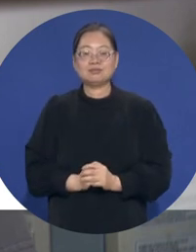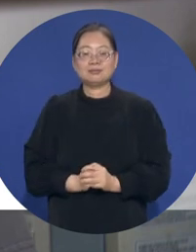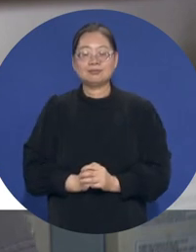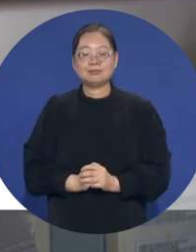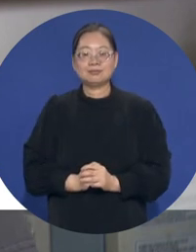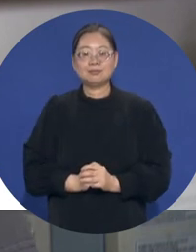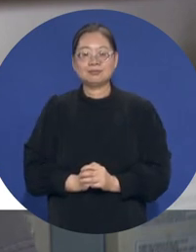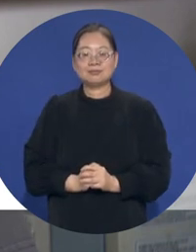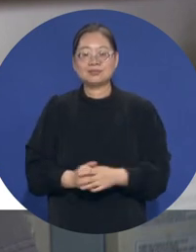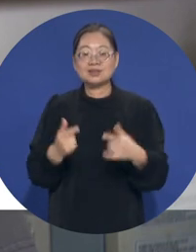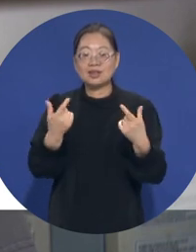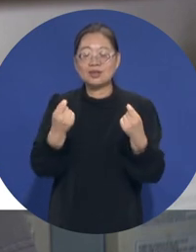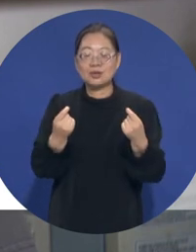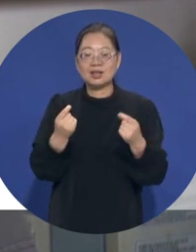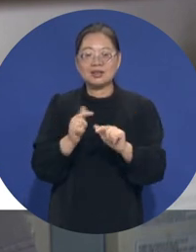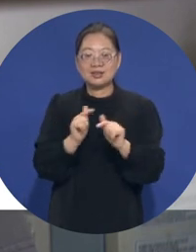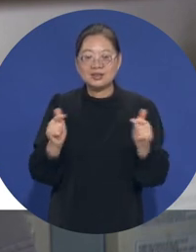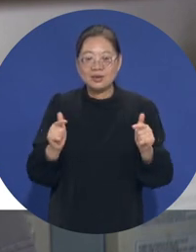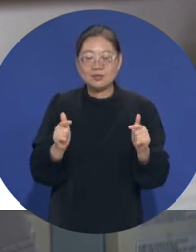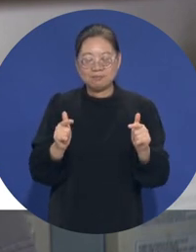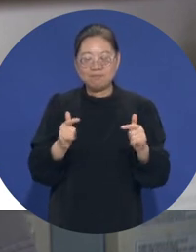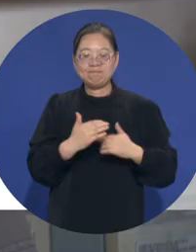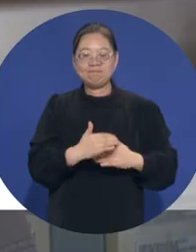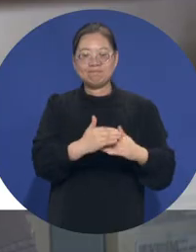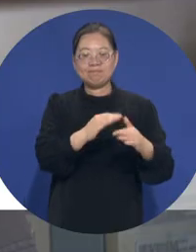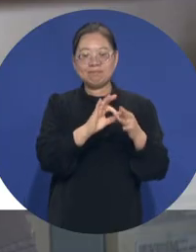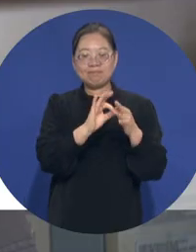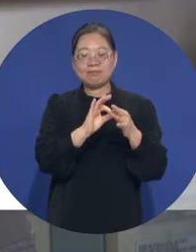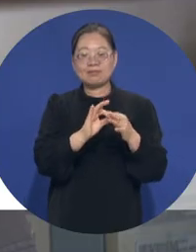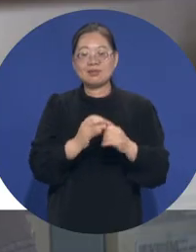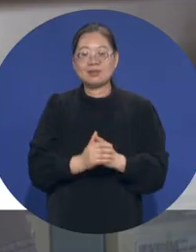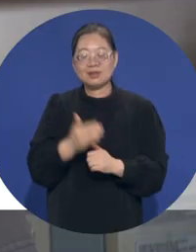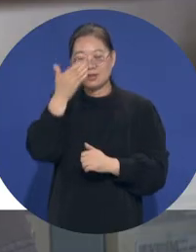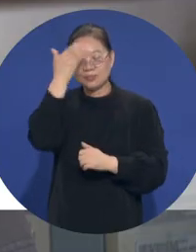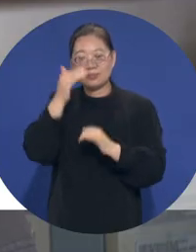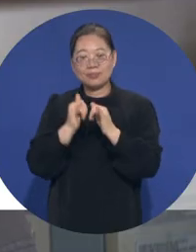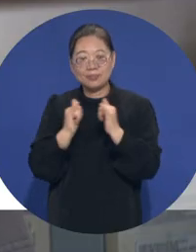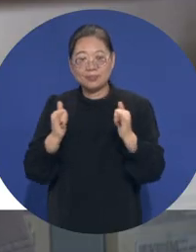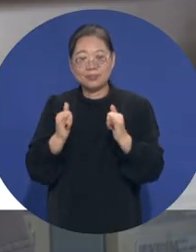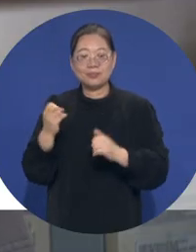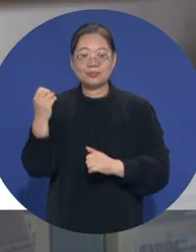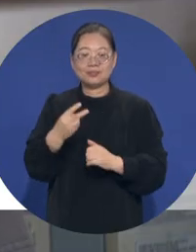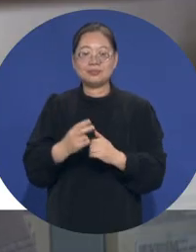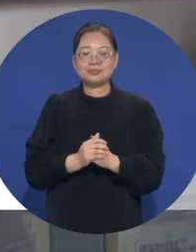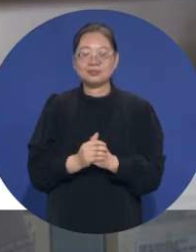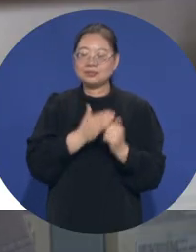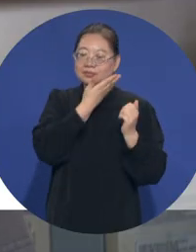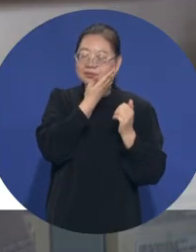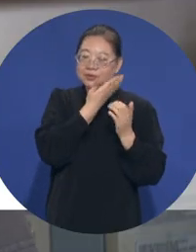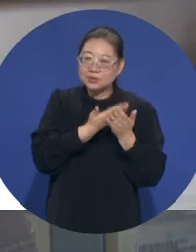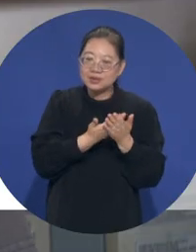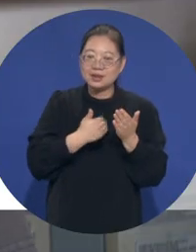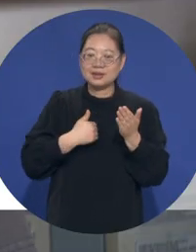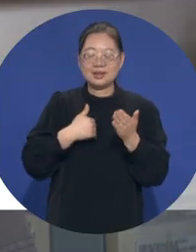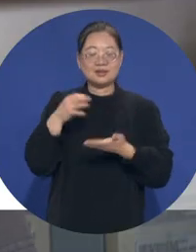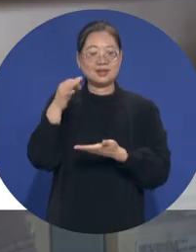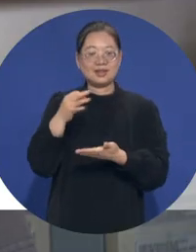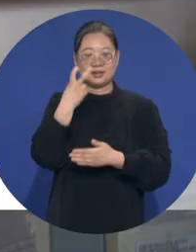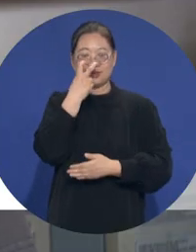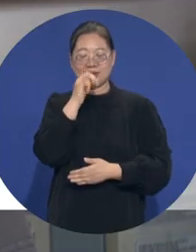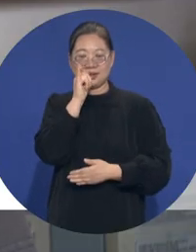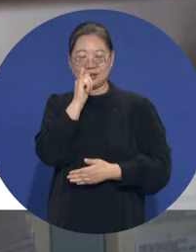많아졌더라고요. 이렇게 여러 장치들을 통해서 젊은 청년들 또는 소중한 내 자산을 지킬 수